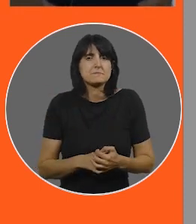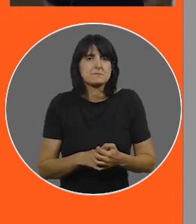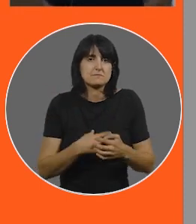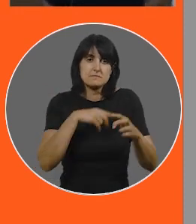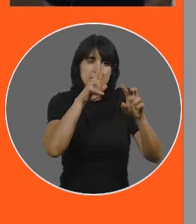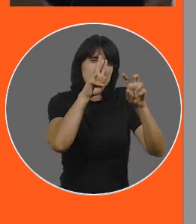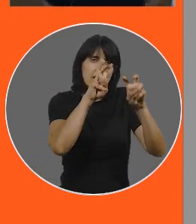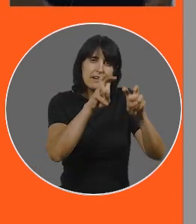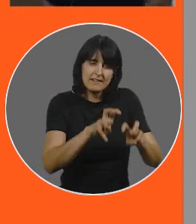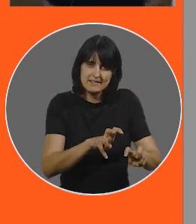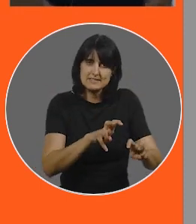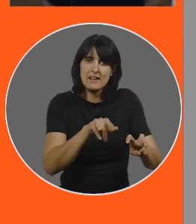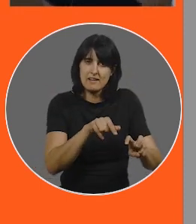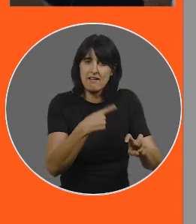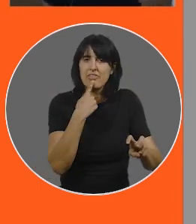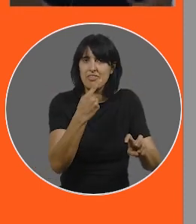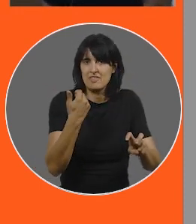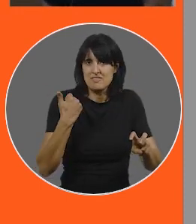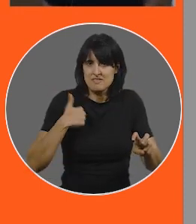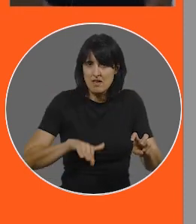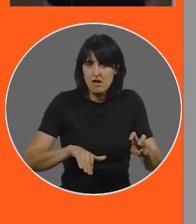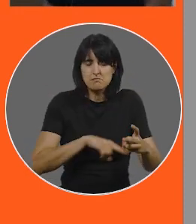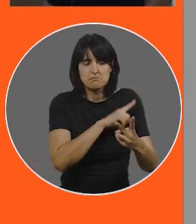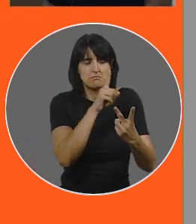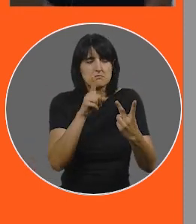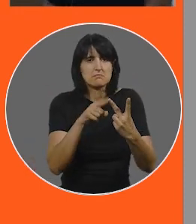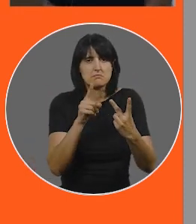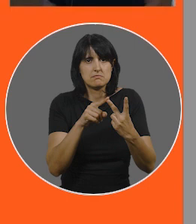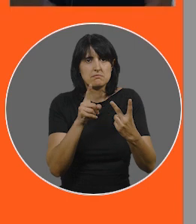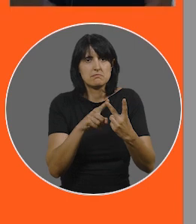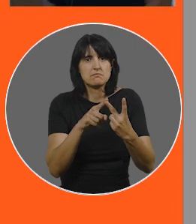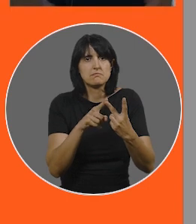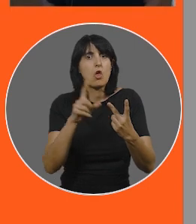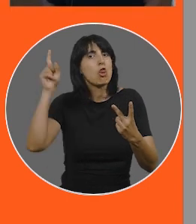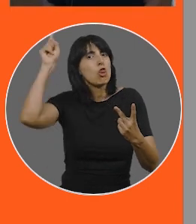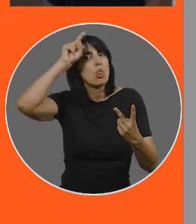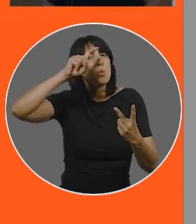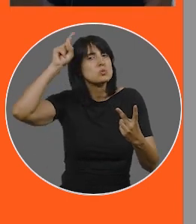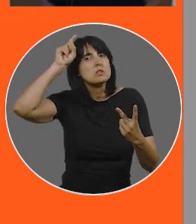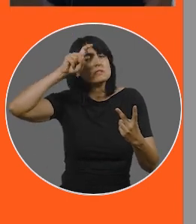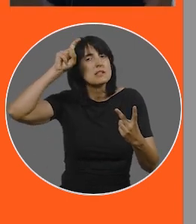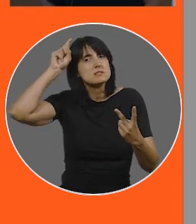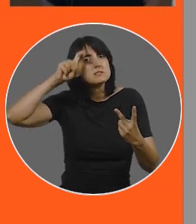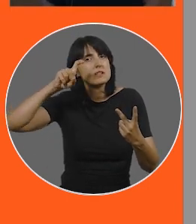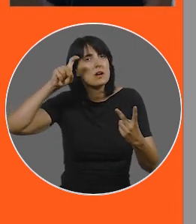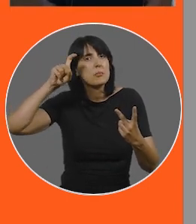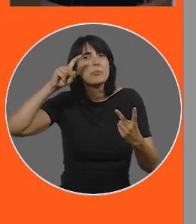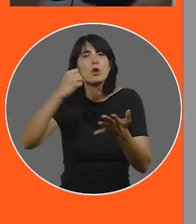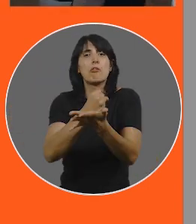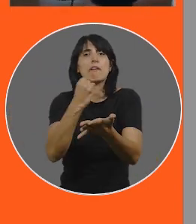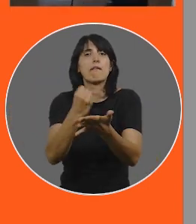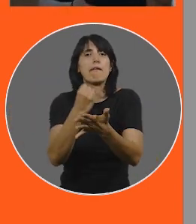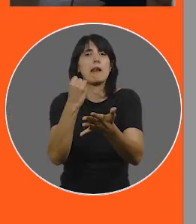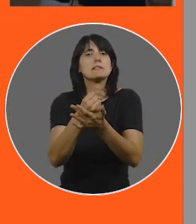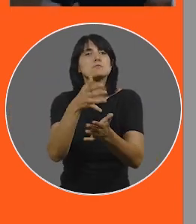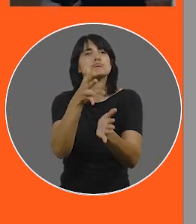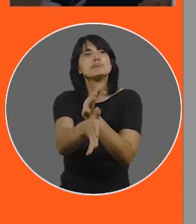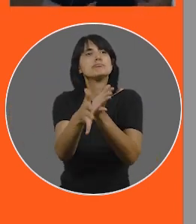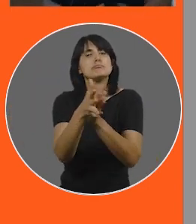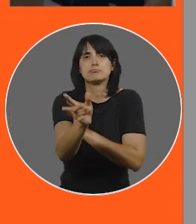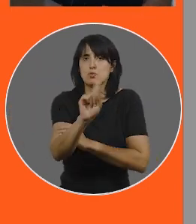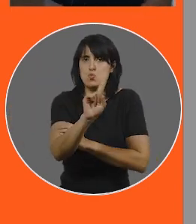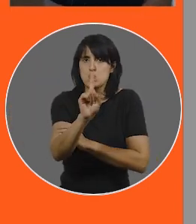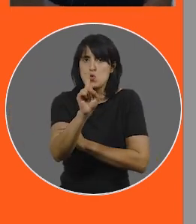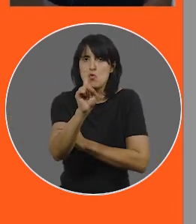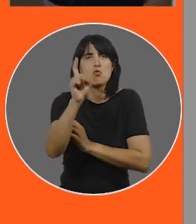La recerca ja us n'he parlat una mica. La segona cosa que us parlaré és de la docència, però no tant de les classes que podem